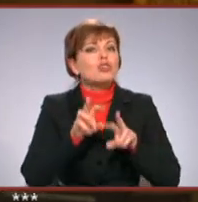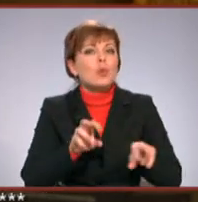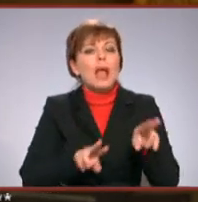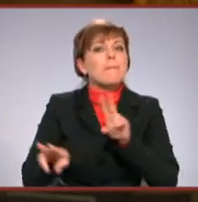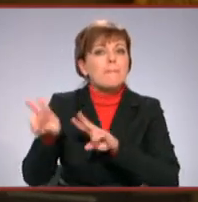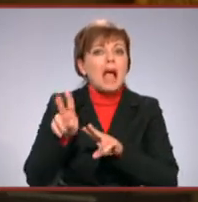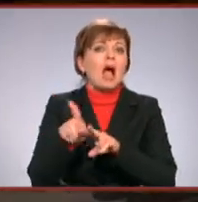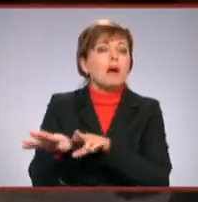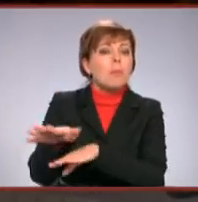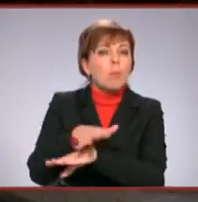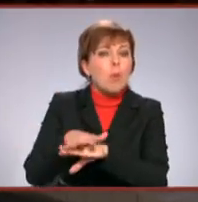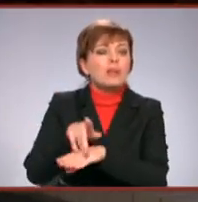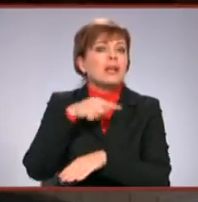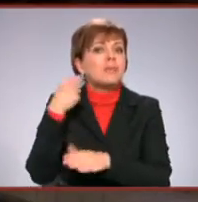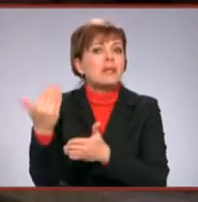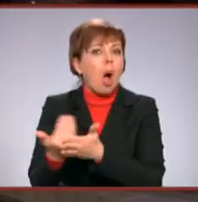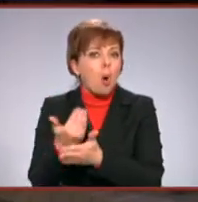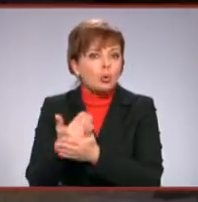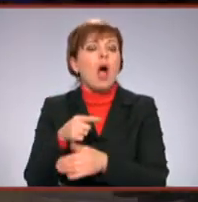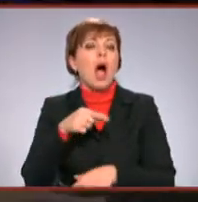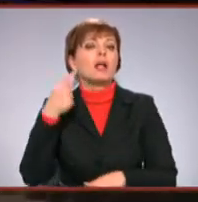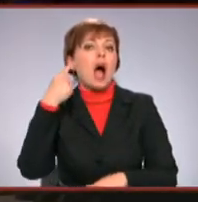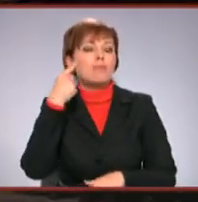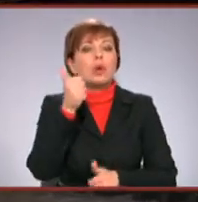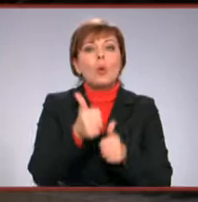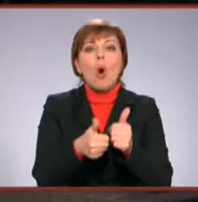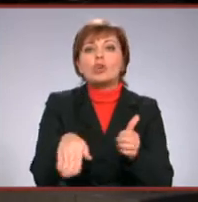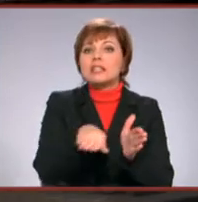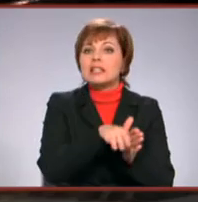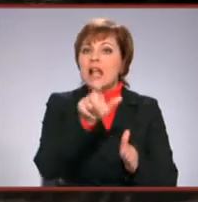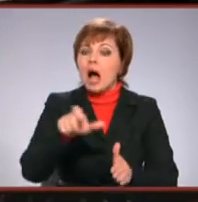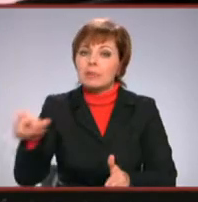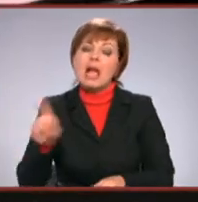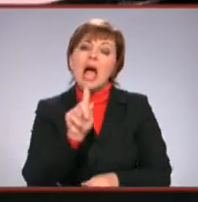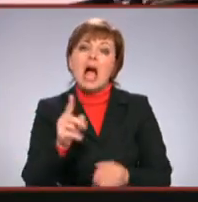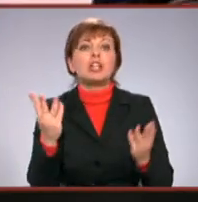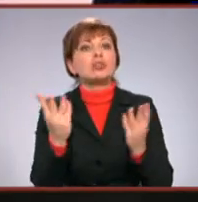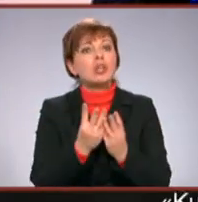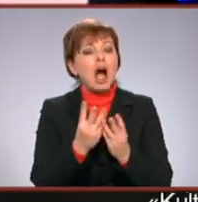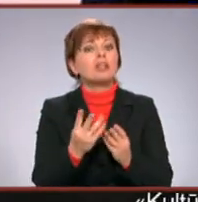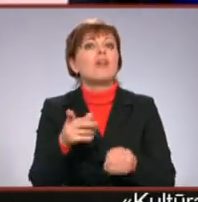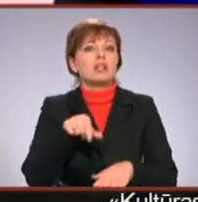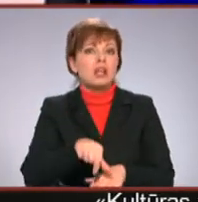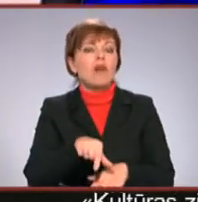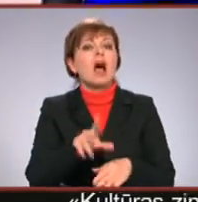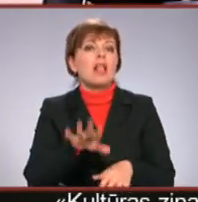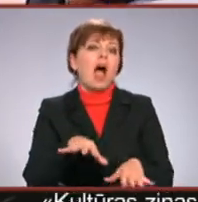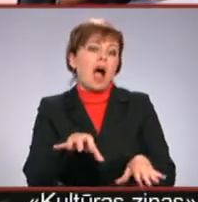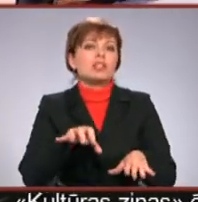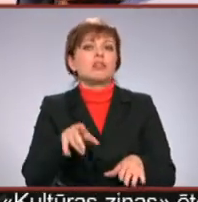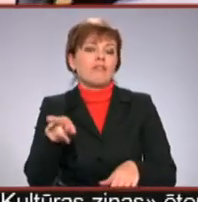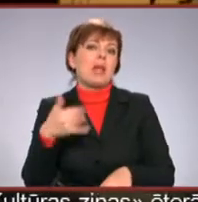arī publika meklē kaut ko jaunu. To apzinās arī konkursa dalībnieki, tāpēc katrs uz skatuves kāps ar sev un publikai aizkustinošu